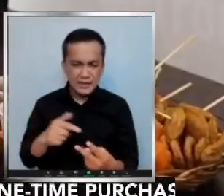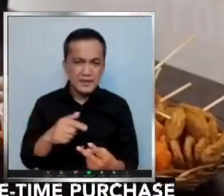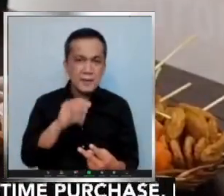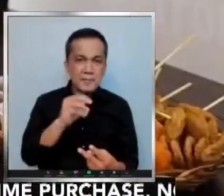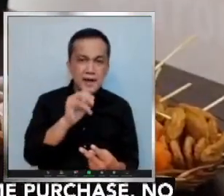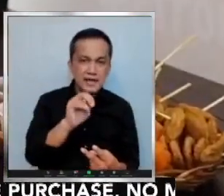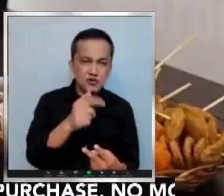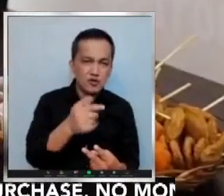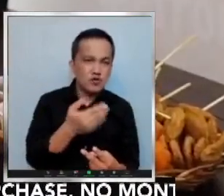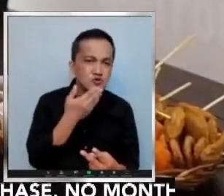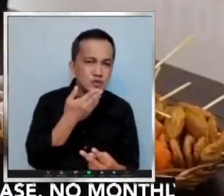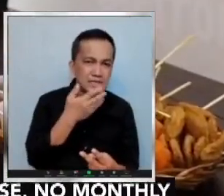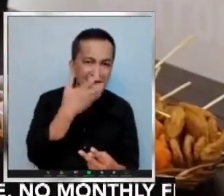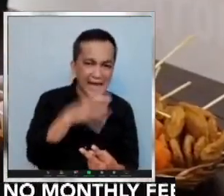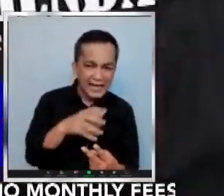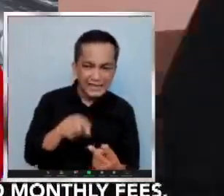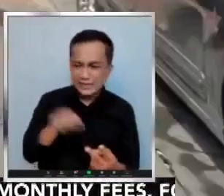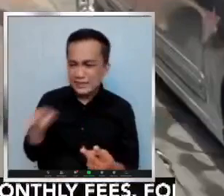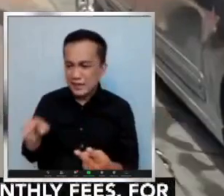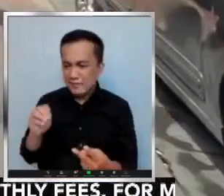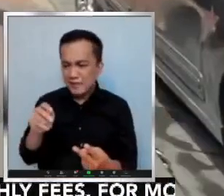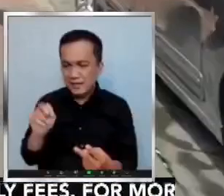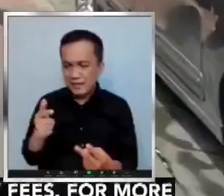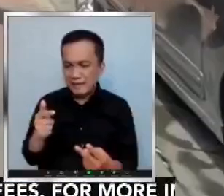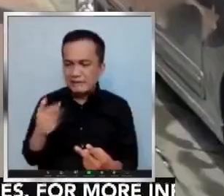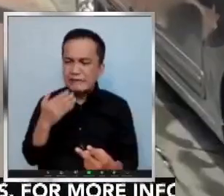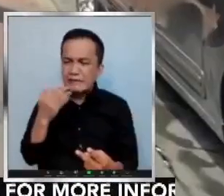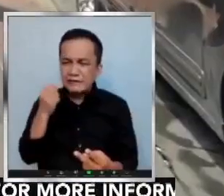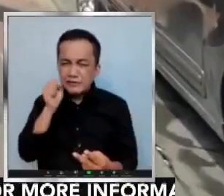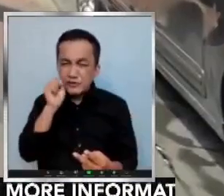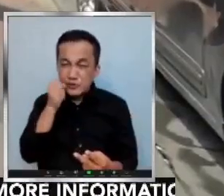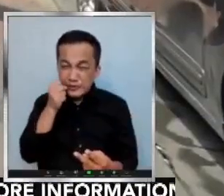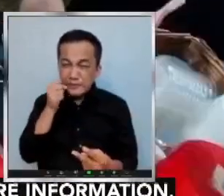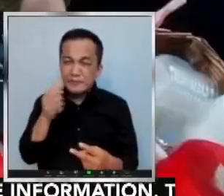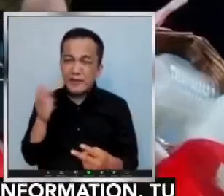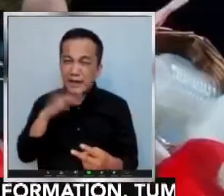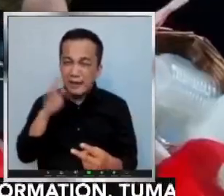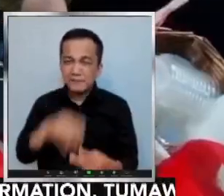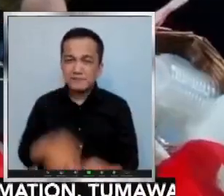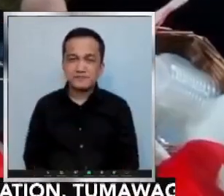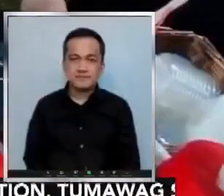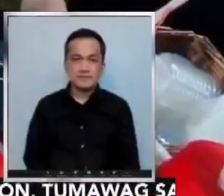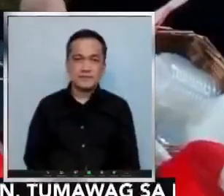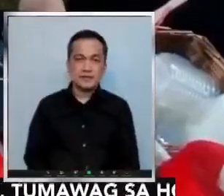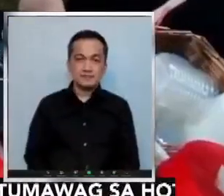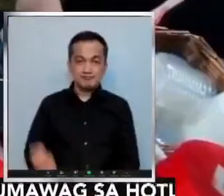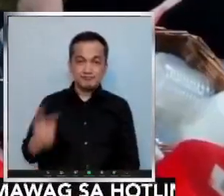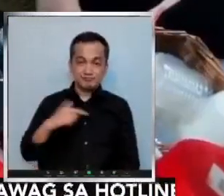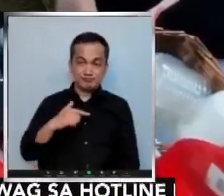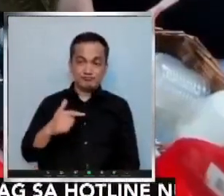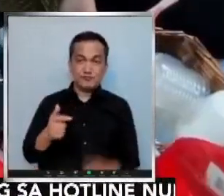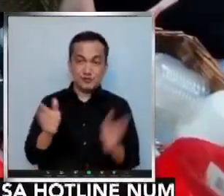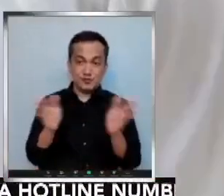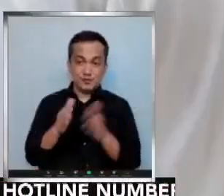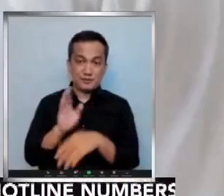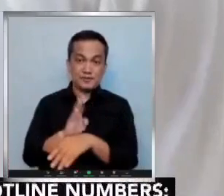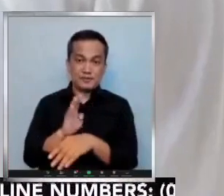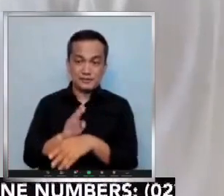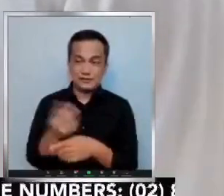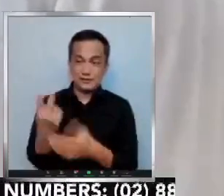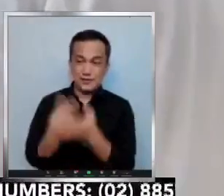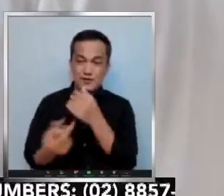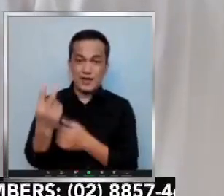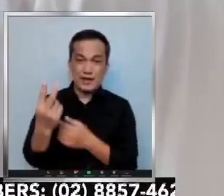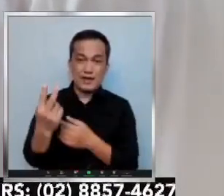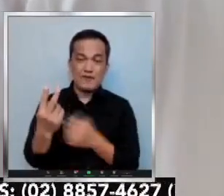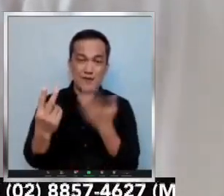Si manang maasim na maanghang. Maliit man ang negosyo ni na Chef Jace at Barry, ikinatutuwa raw nila ito dahil hindi lang